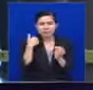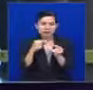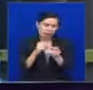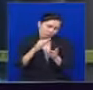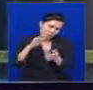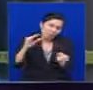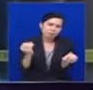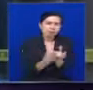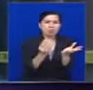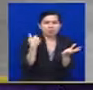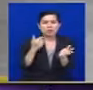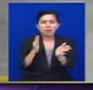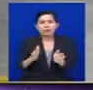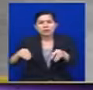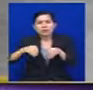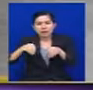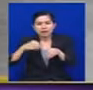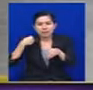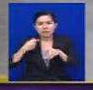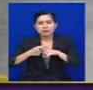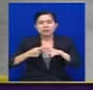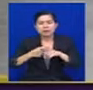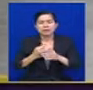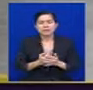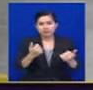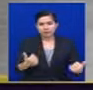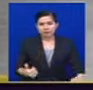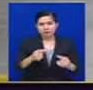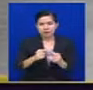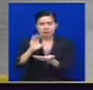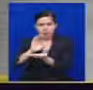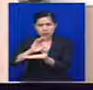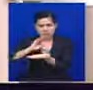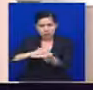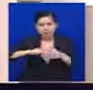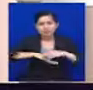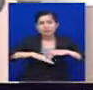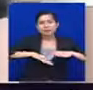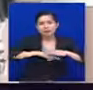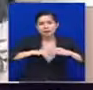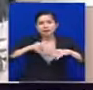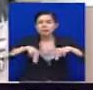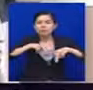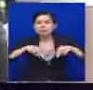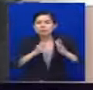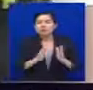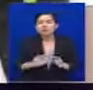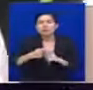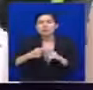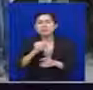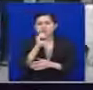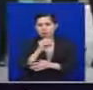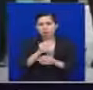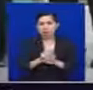ที่อยู่ใกล้เคียงได้รับอันตรายตำรวจจึงเก็บไว้ตรวจสอบเพิ่มเติมจากการสอบสวนผู้ที่ได้รับบาดเจ็บให้ข้อมูลนะ